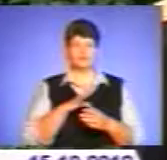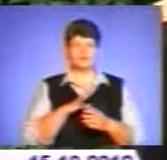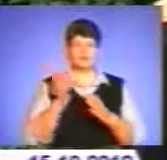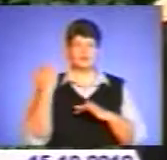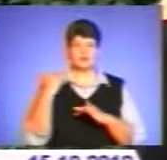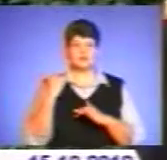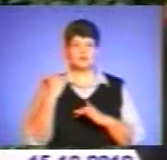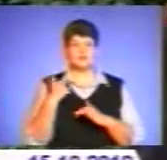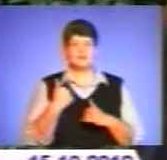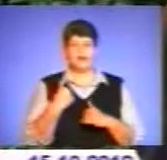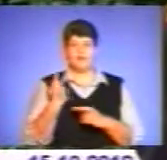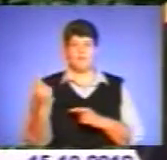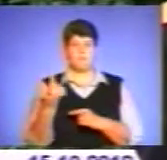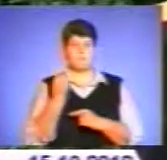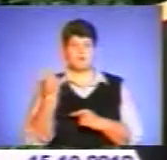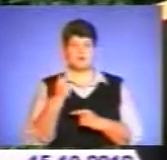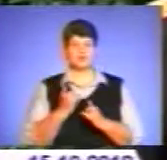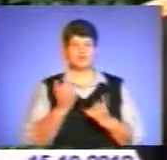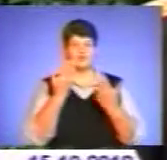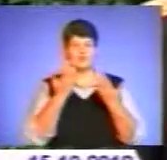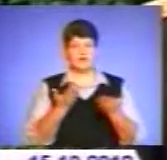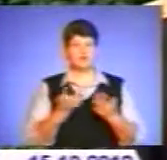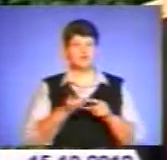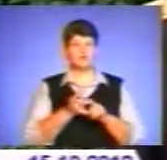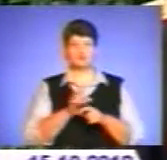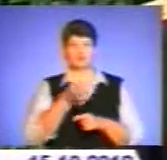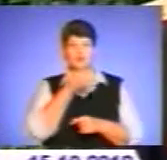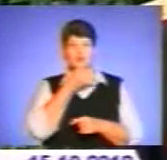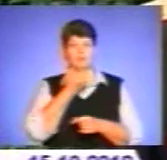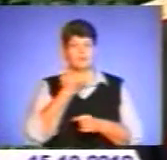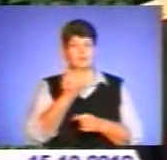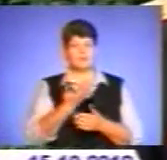бували? Вперше у вас. І дуже подобається вас.